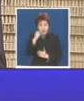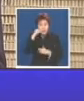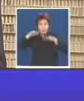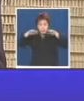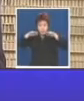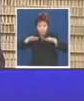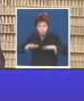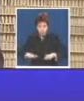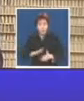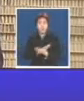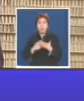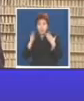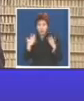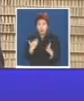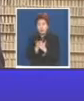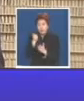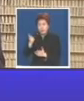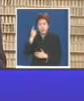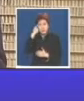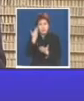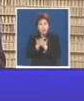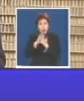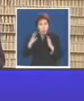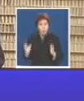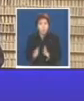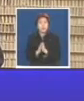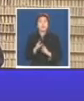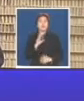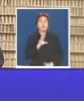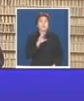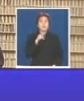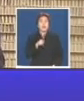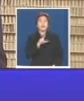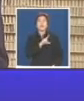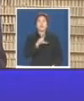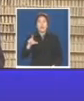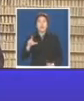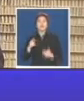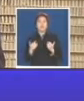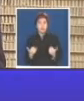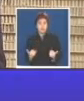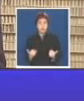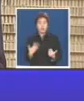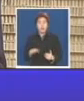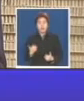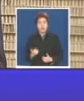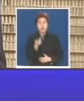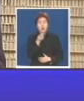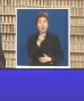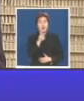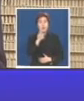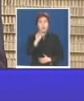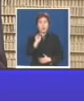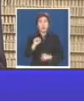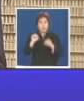แล้วก็สำรวจความเสียหายได้ก็คาดว่าจะต้องใช้เงินอีกประมาณ 3,000 ล้านบาทในส่วนนี้ นอกจากนั้นครับคณะรัฐมนตรียังได้เห็นชอบมาตร